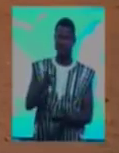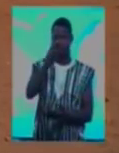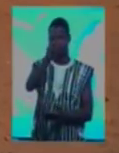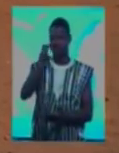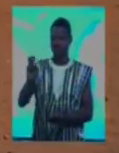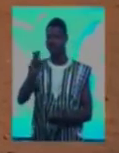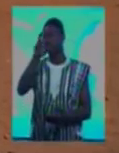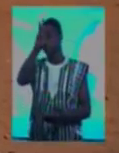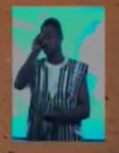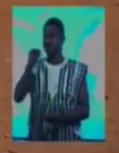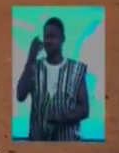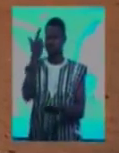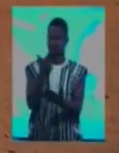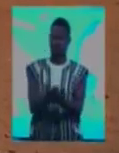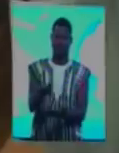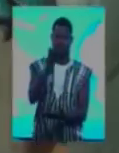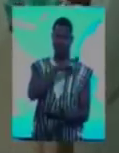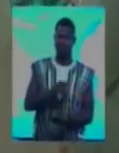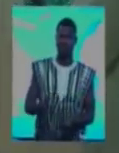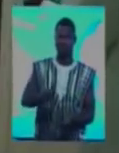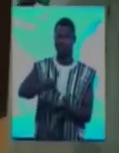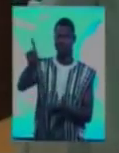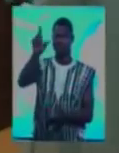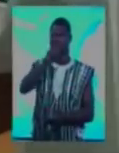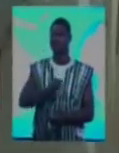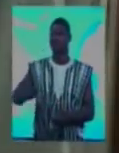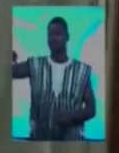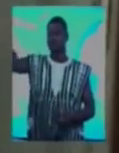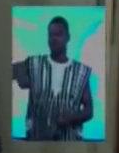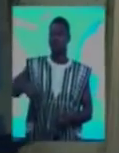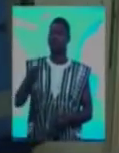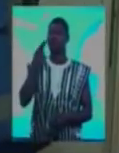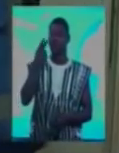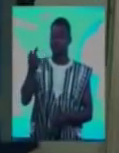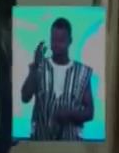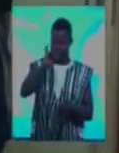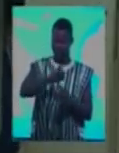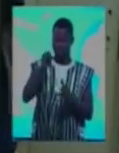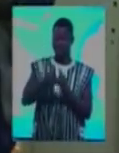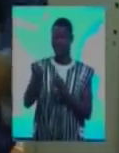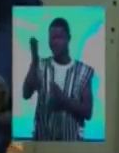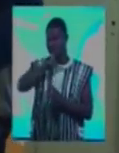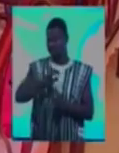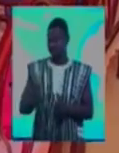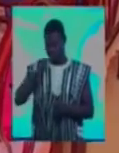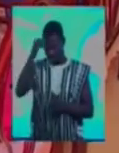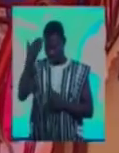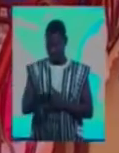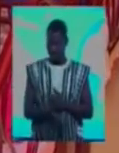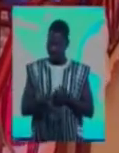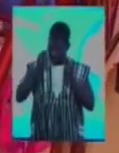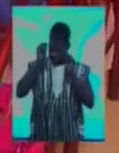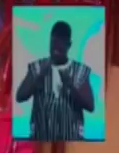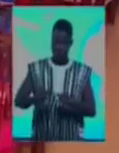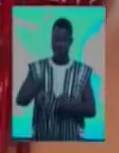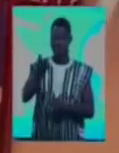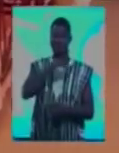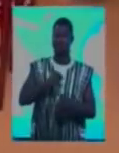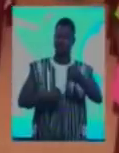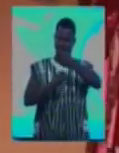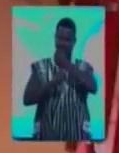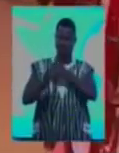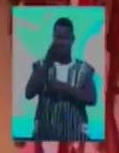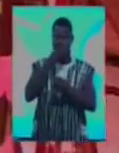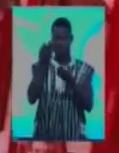250 lits. Le lycée privé Pierre-Joseph Florivière voit ainsi ses capacités d'accueil renforcées. C'était une